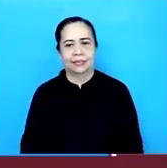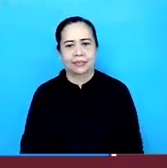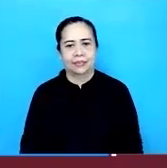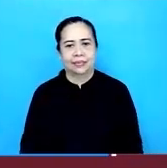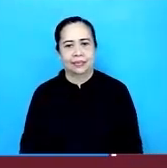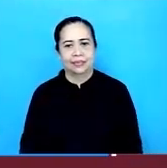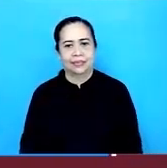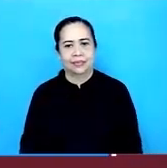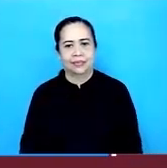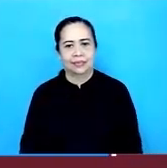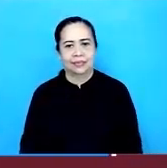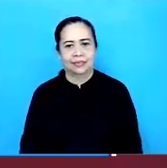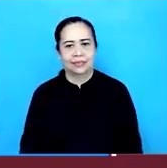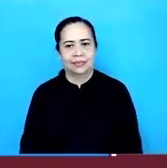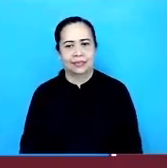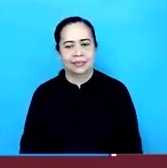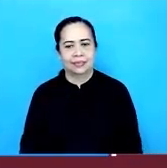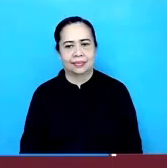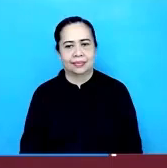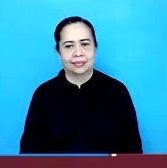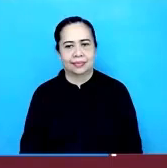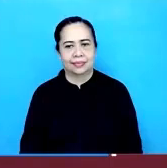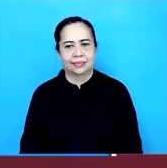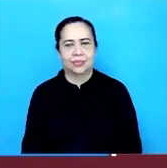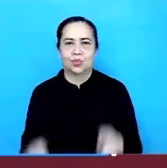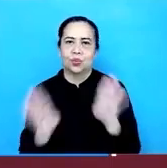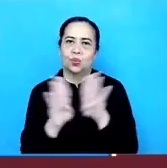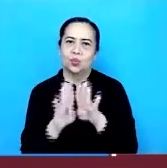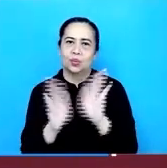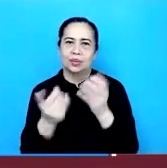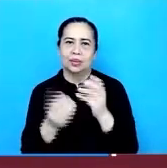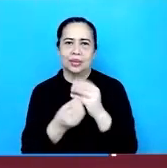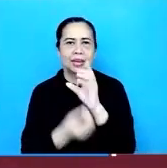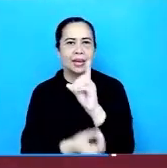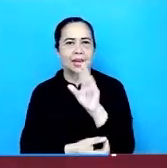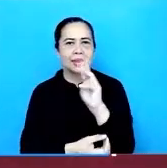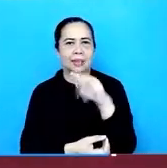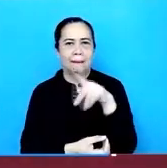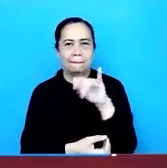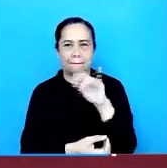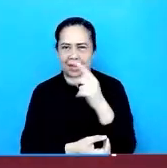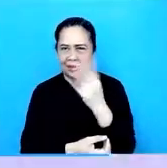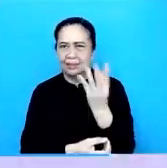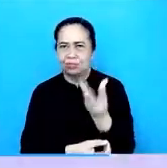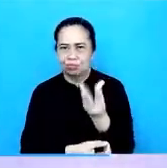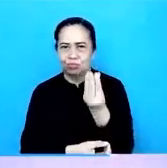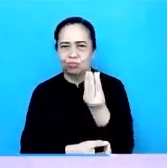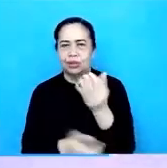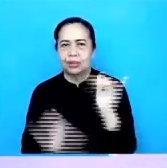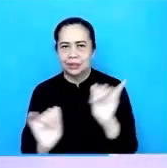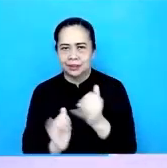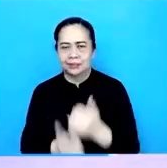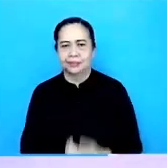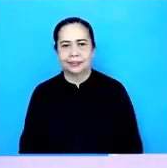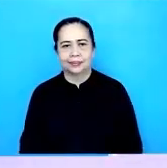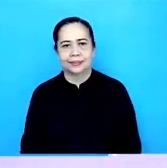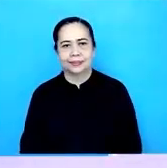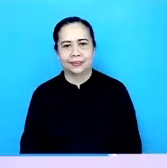then, i-close mo na siya. Like you're making a dumpling. Okay. And then, once you have your ball, that's your